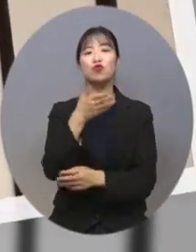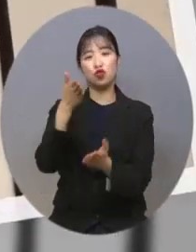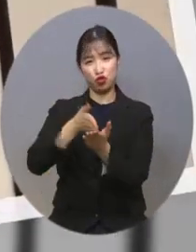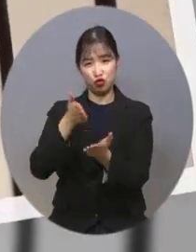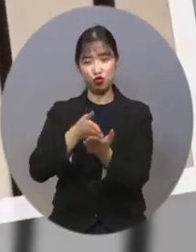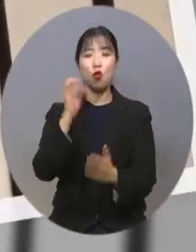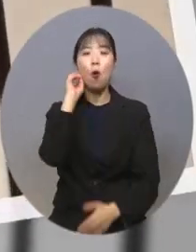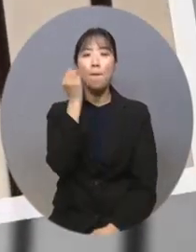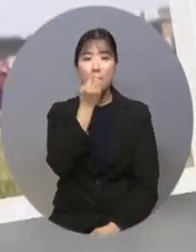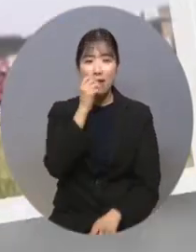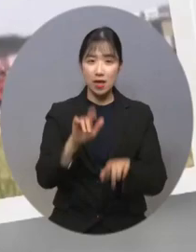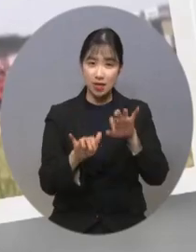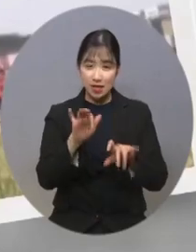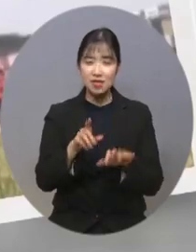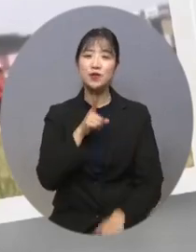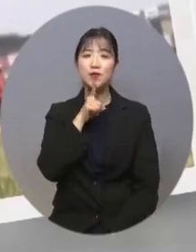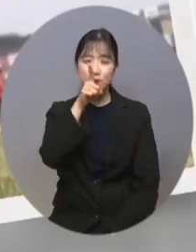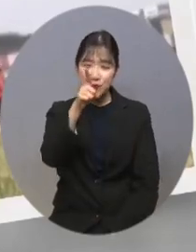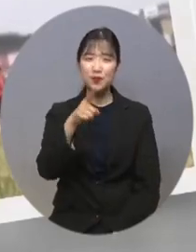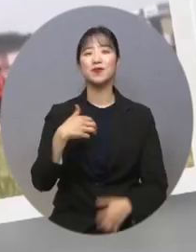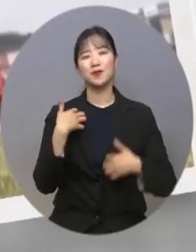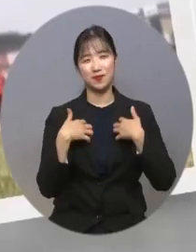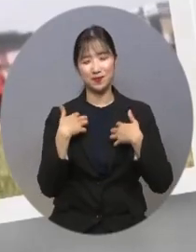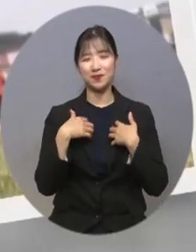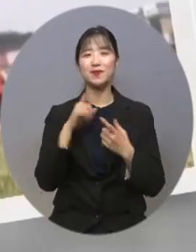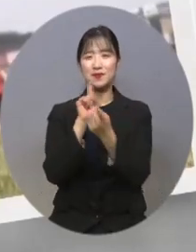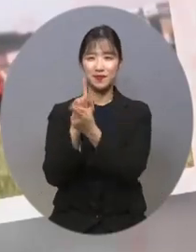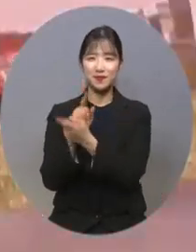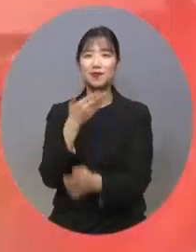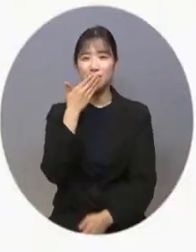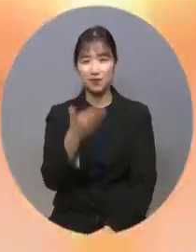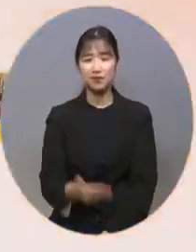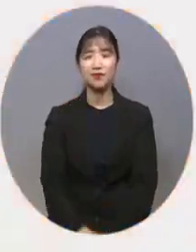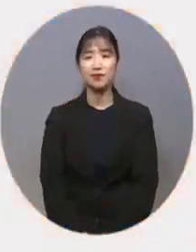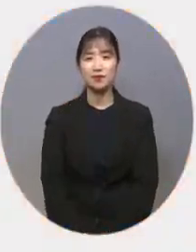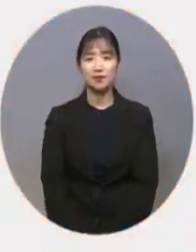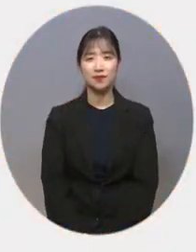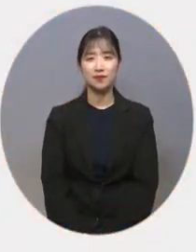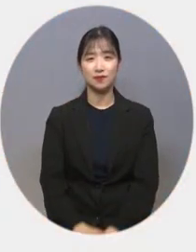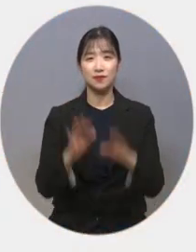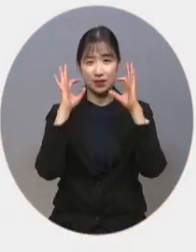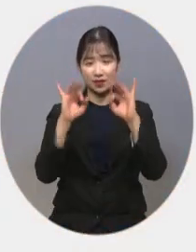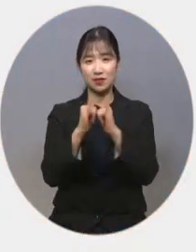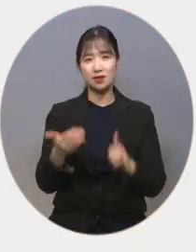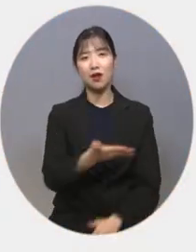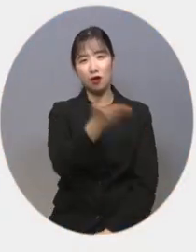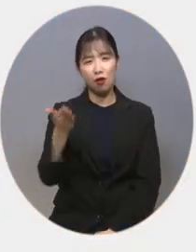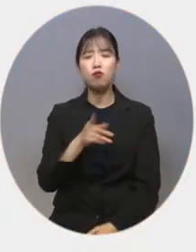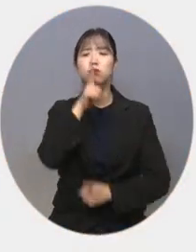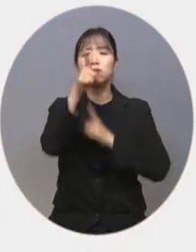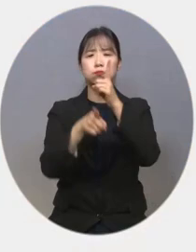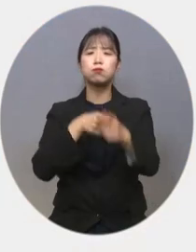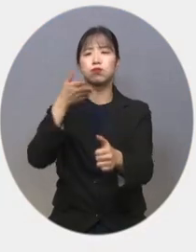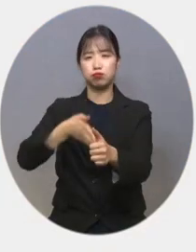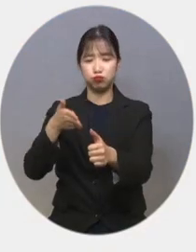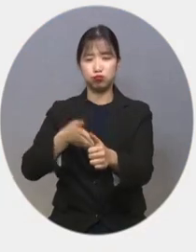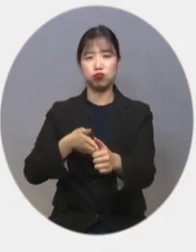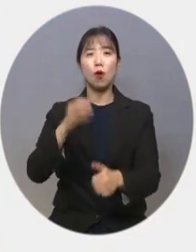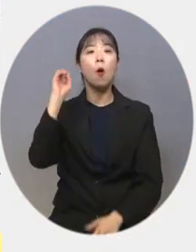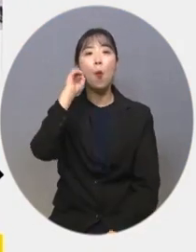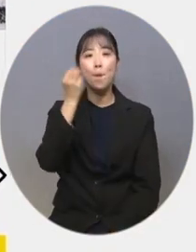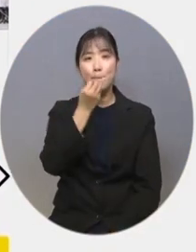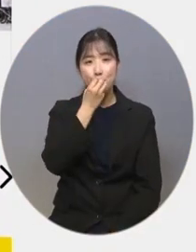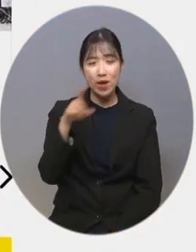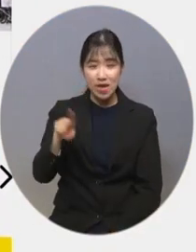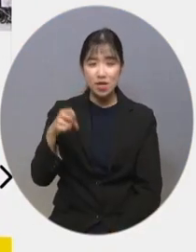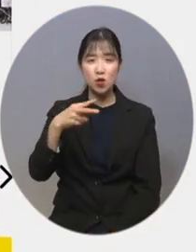웰페어뉴스 홈페이지를 통해 보다 다양한 소식을 접할 수 있습니다. 시청자 여러분의 제보를 기다립니다. 웰페어뉴스